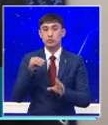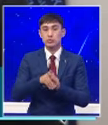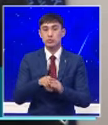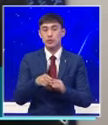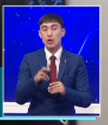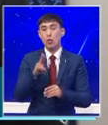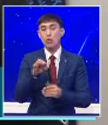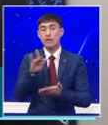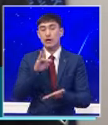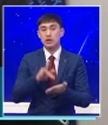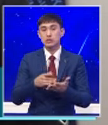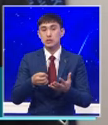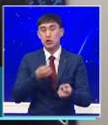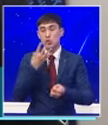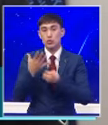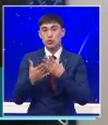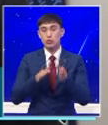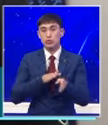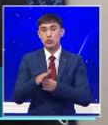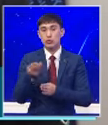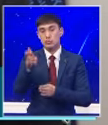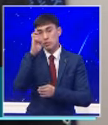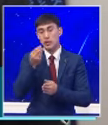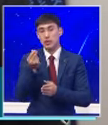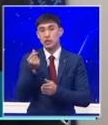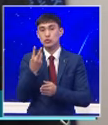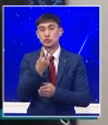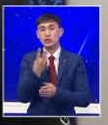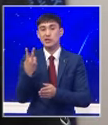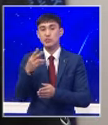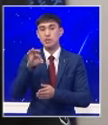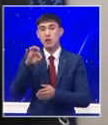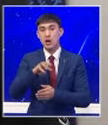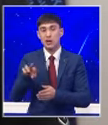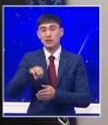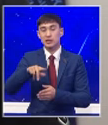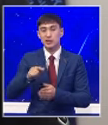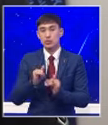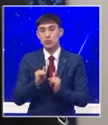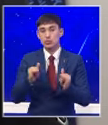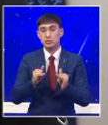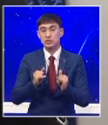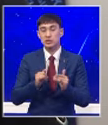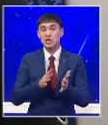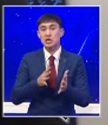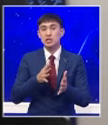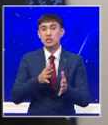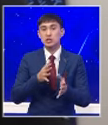арқасында Қонаев қаласын көркейтуге бөлінген мемлекеттік қаражатының 3,2 миллиард теңге көлемдегі негізсіз шығыны